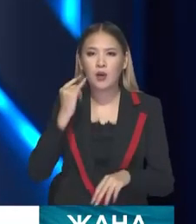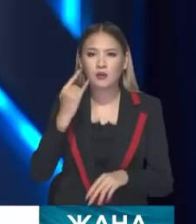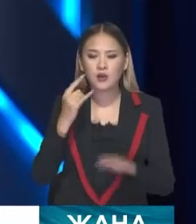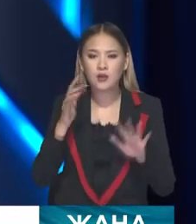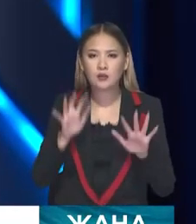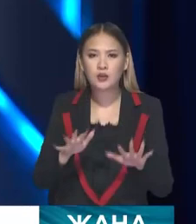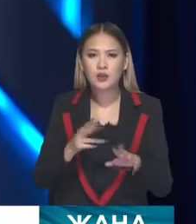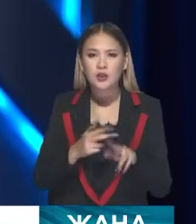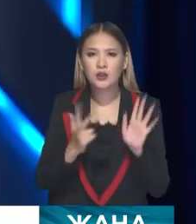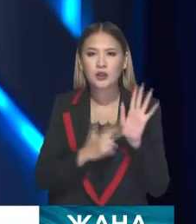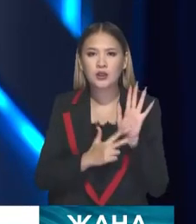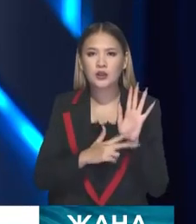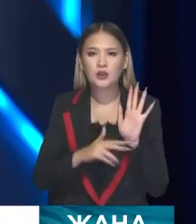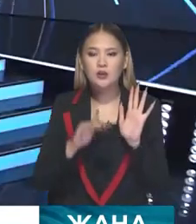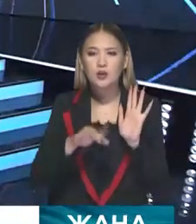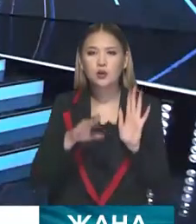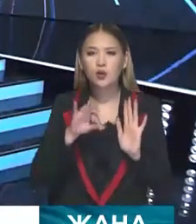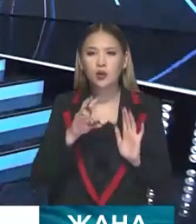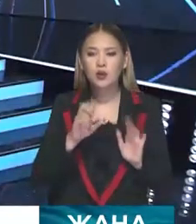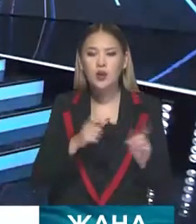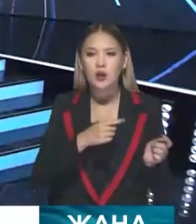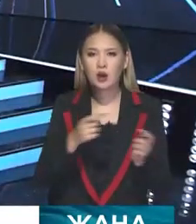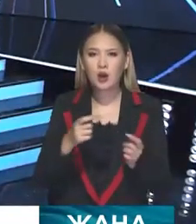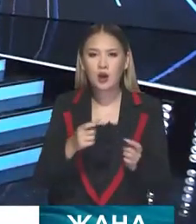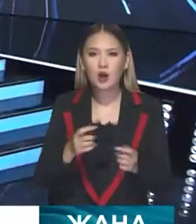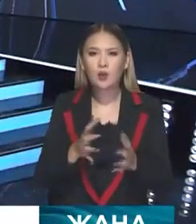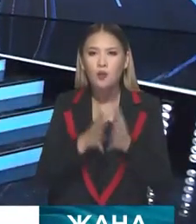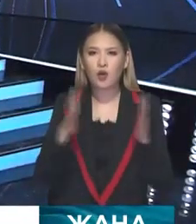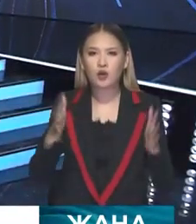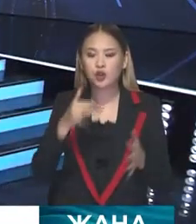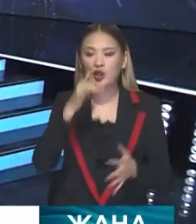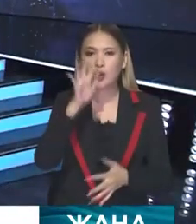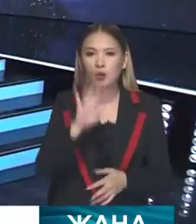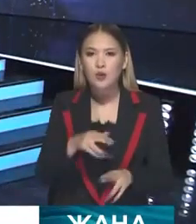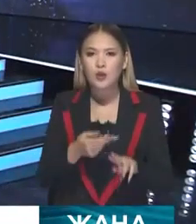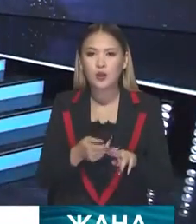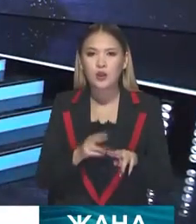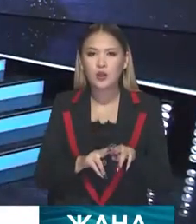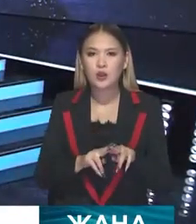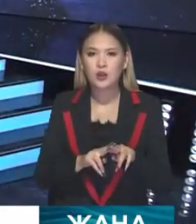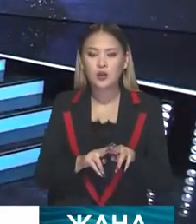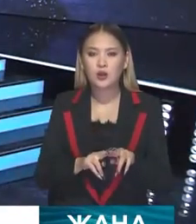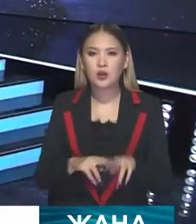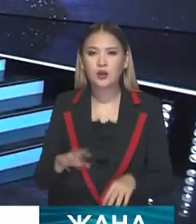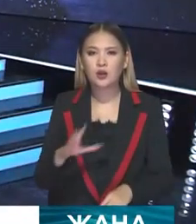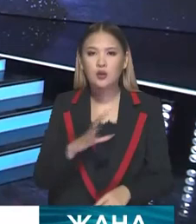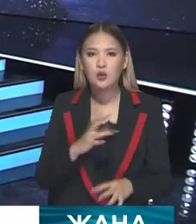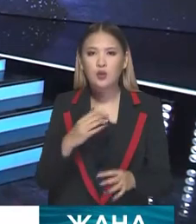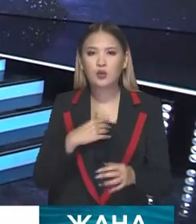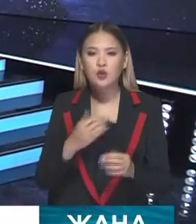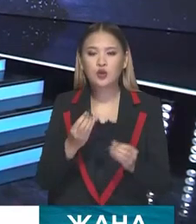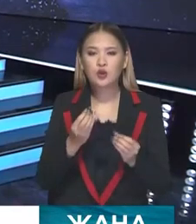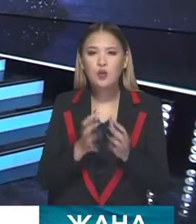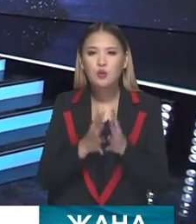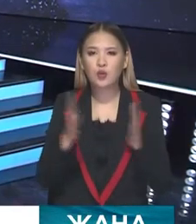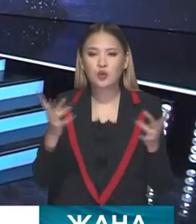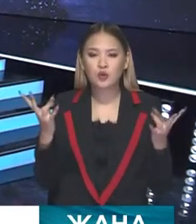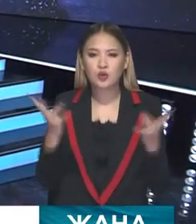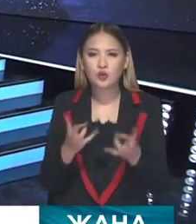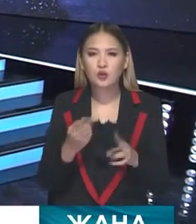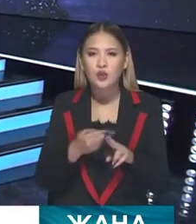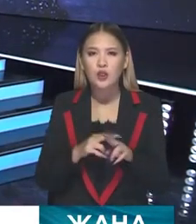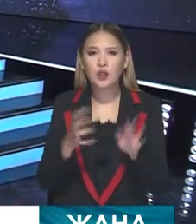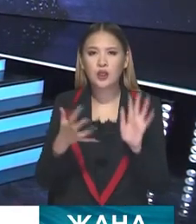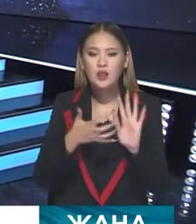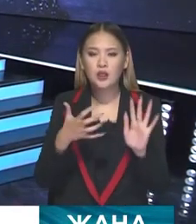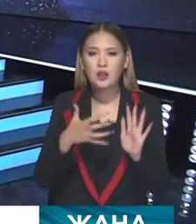80 мың тонна ғана шығарады, одан артық шығарамайды. Ал бізге құрылыстың сезон кезінде битум көбірек керек. битум керек. Сондықтан бізде бүгінгінде